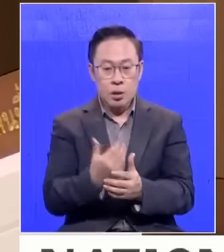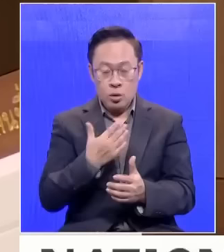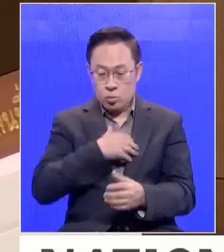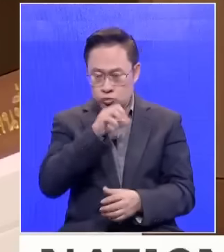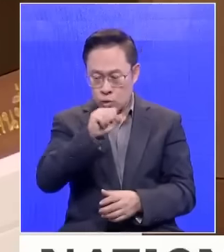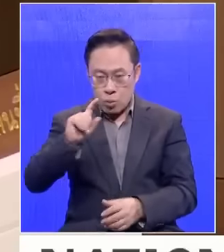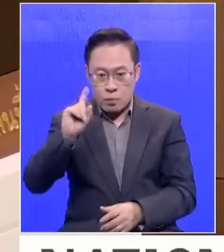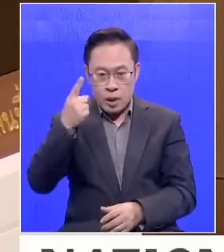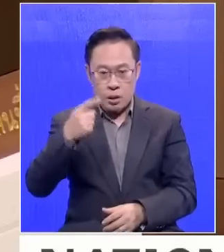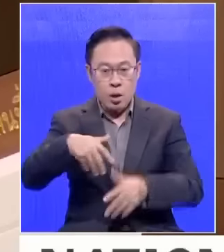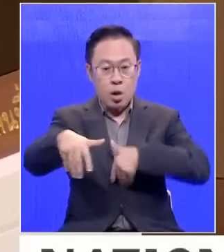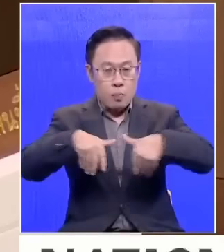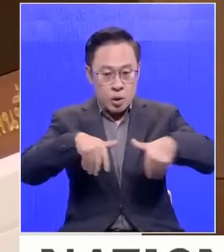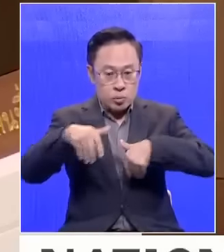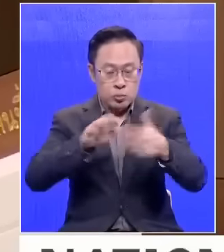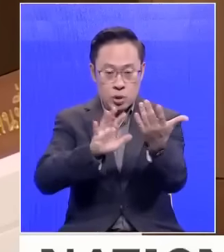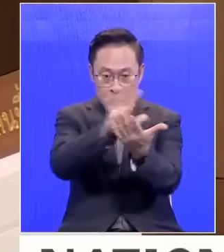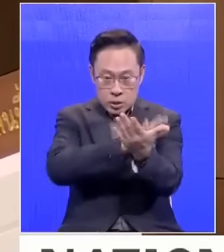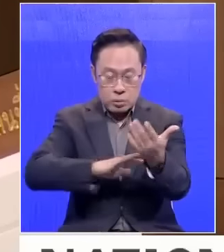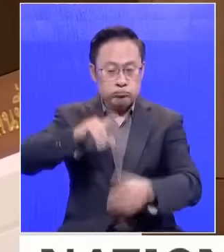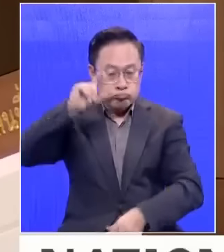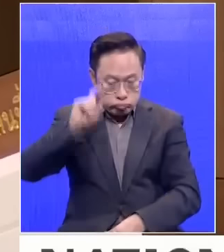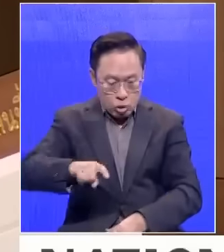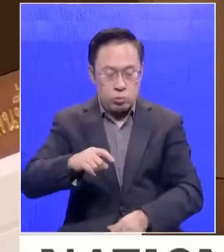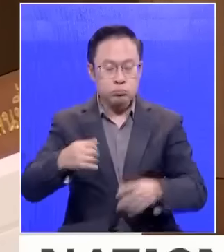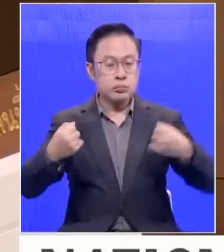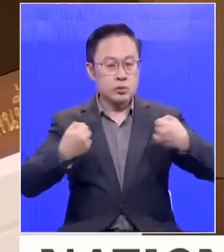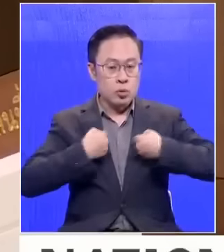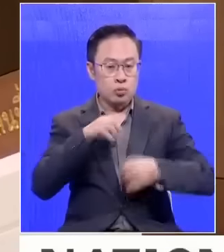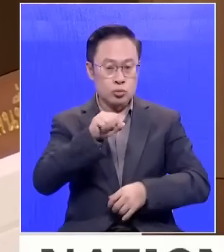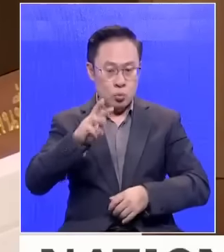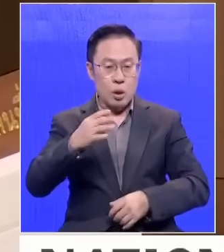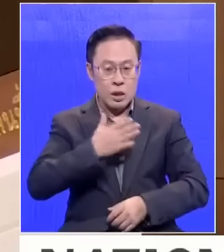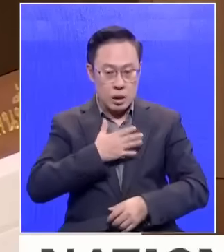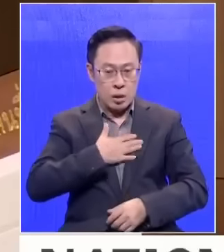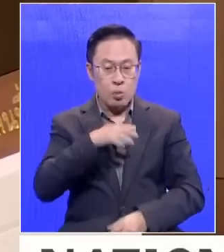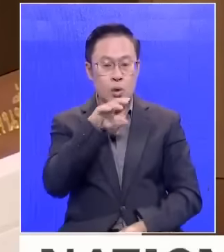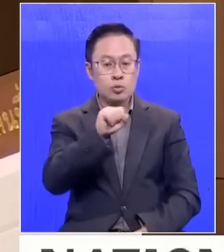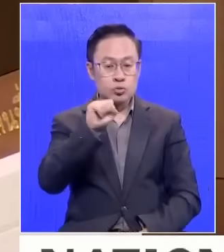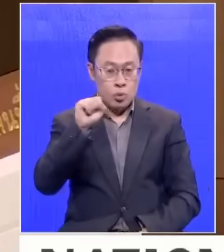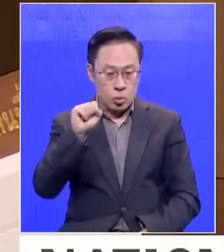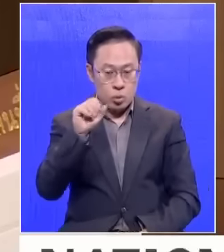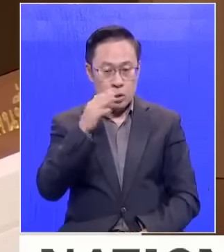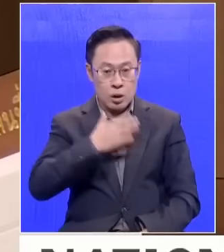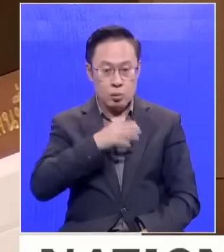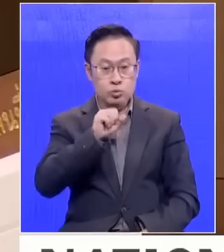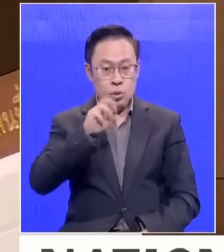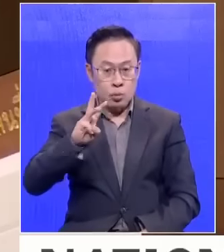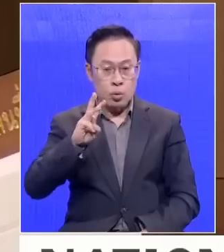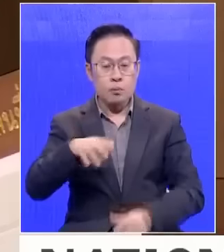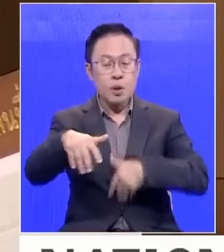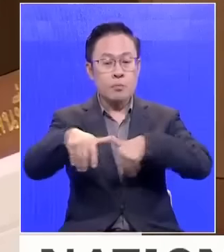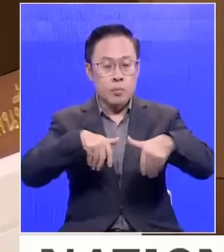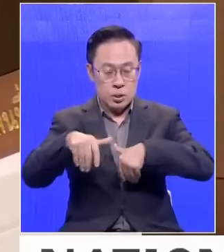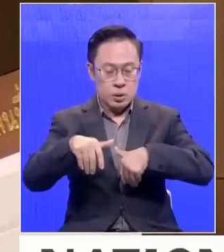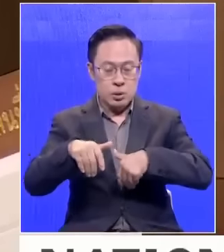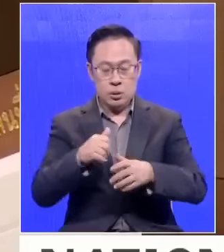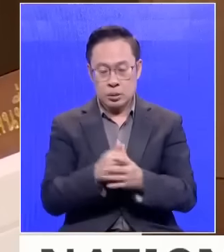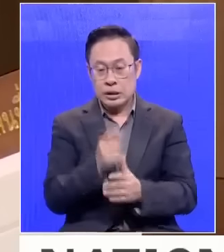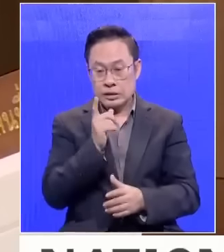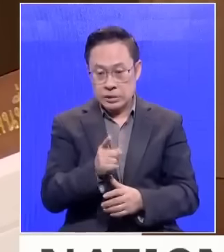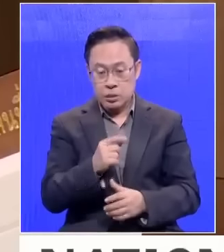กเป็นเจ้าของสวก็ต่อเมื่อเราทำให้วุฒิสภาเป็นสภาของประชาชนแม้ที่ม